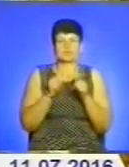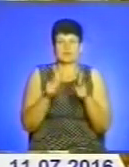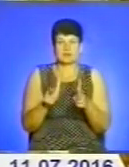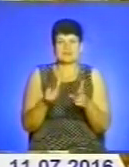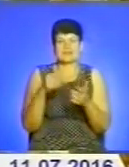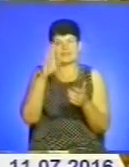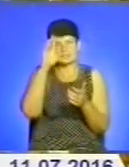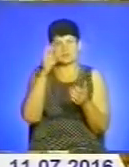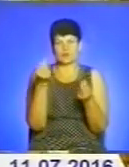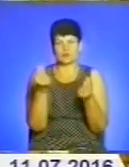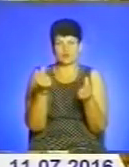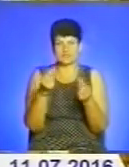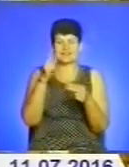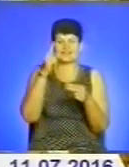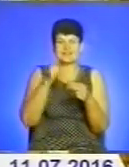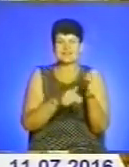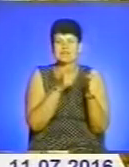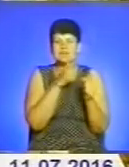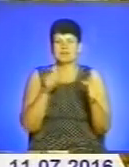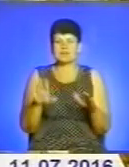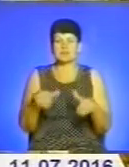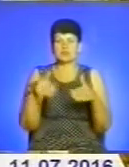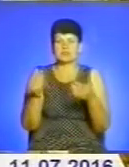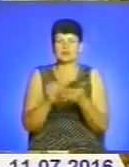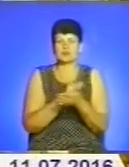бюджетні кошти. Кінцевий термін подання документів